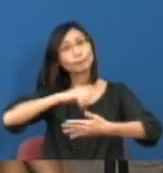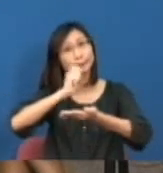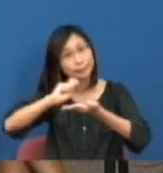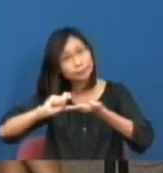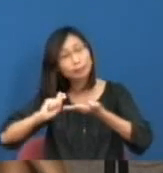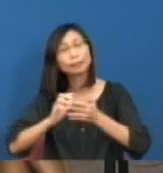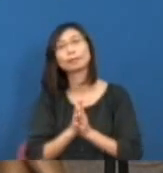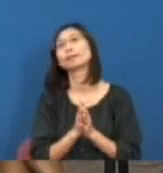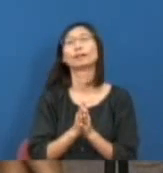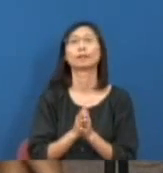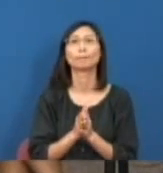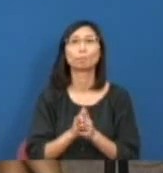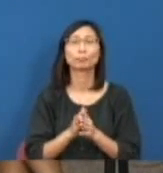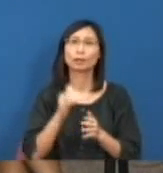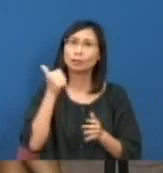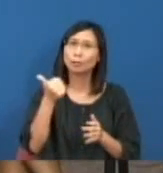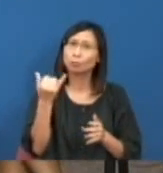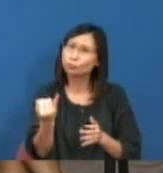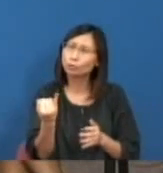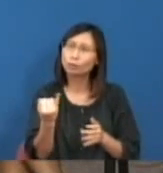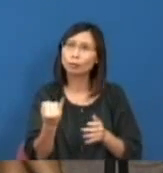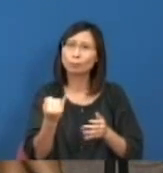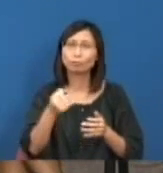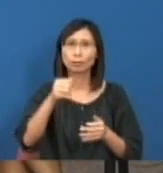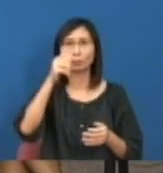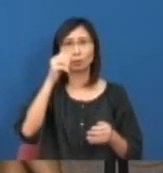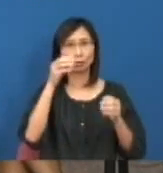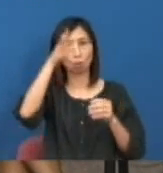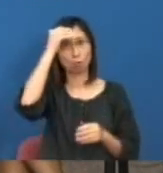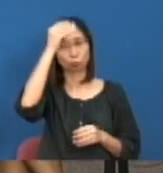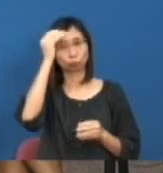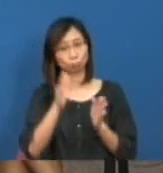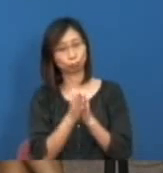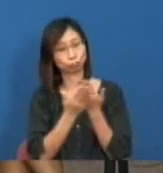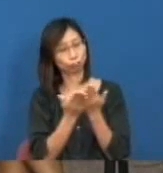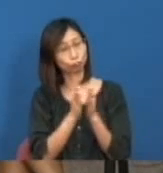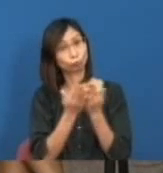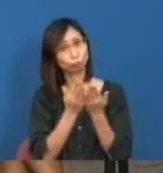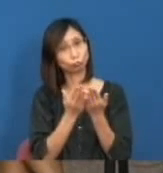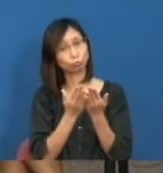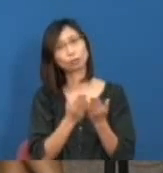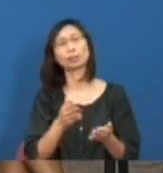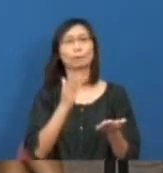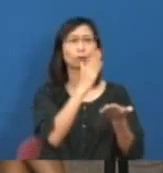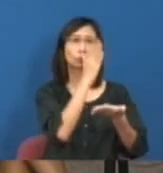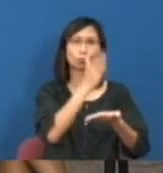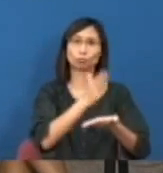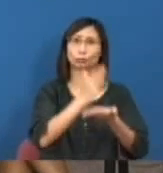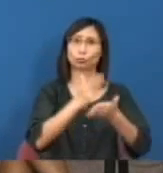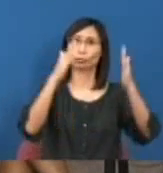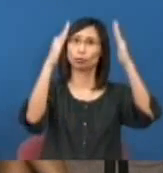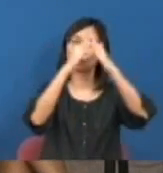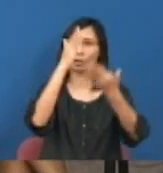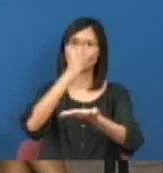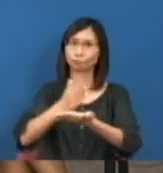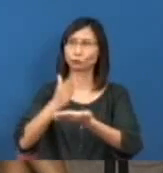當作為你學術著作嘅一個部分咧？咁即係唔同院校都有唔同標準。咁所以我諗，即係你會覺得奇怪，就係話點